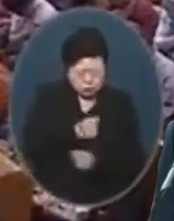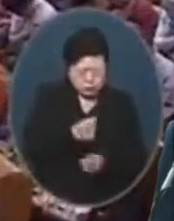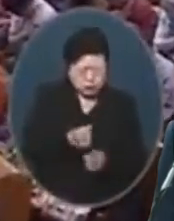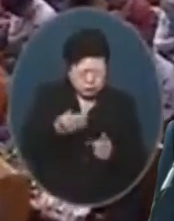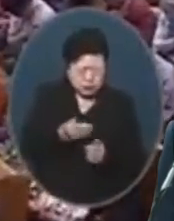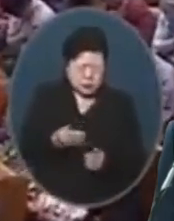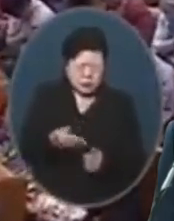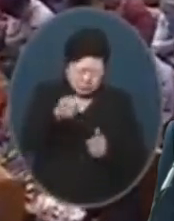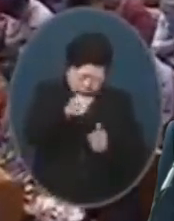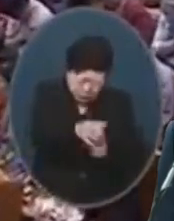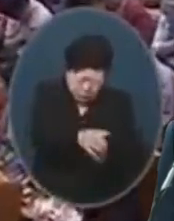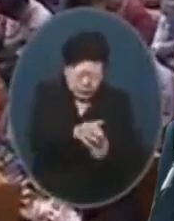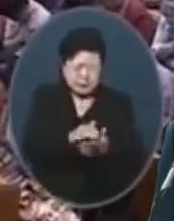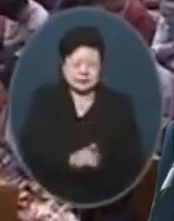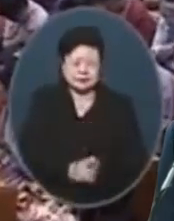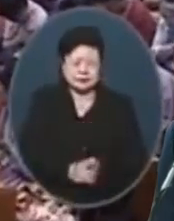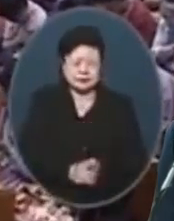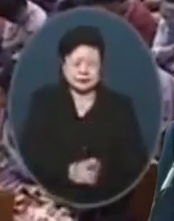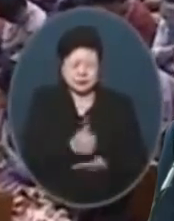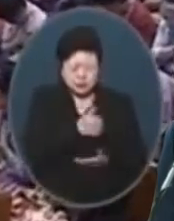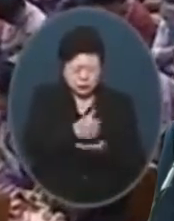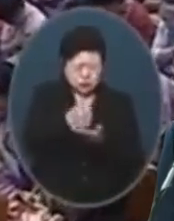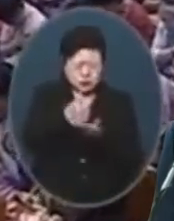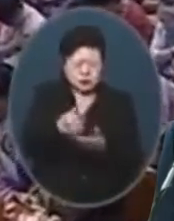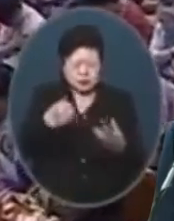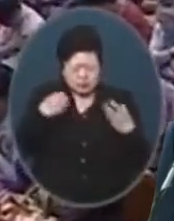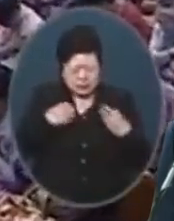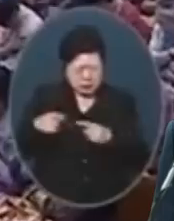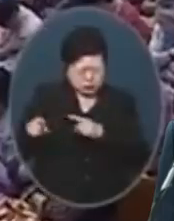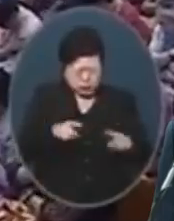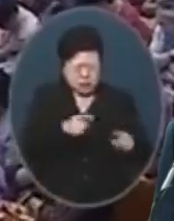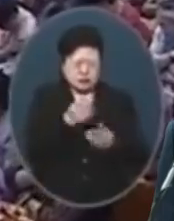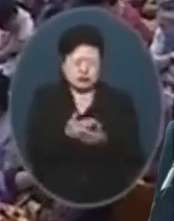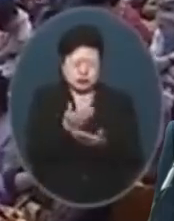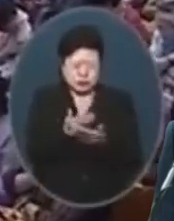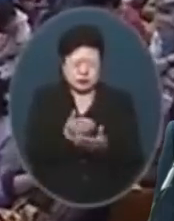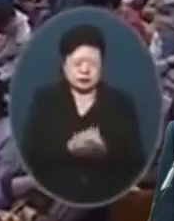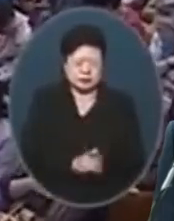주님께 맡기오니 주님 맡아 주장하여 주시옵시고